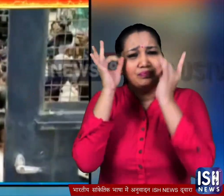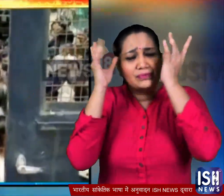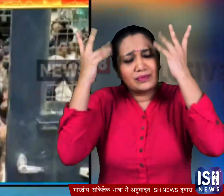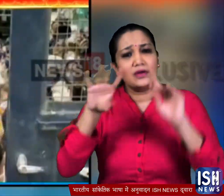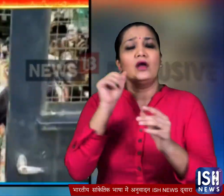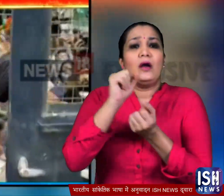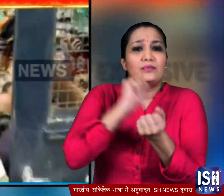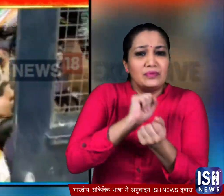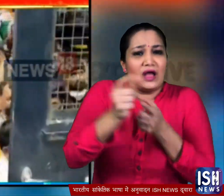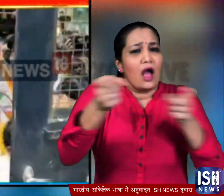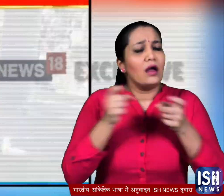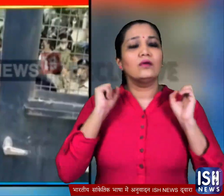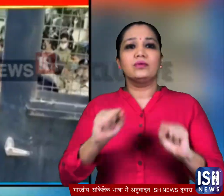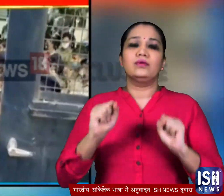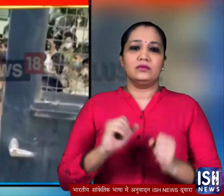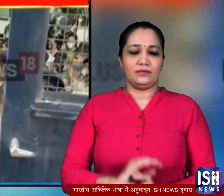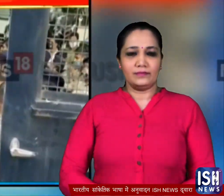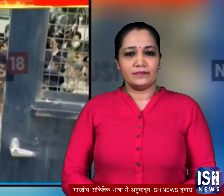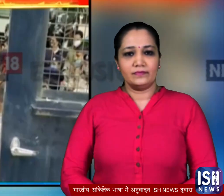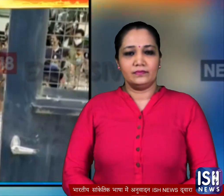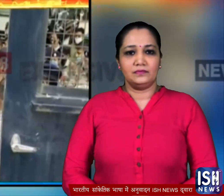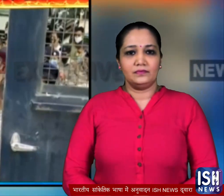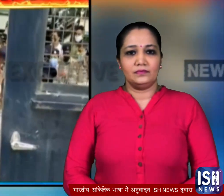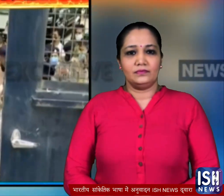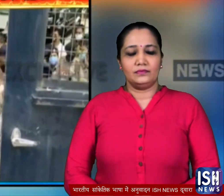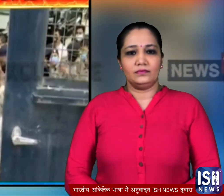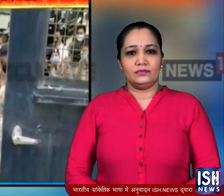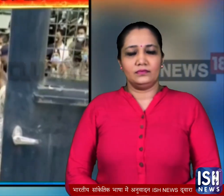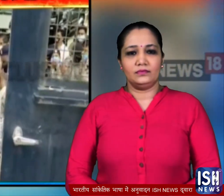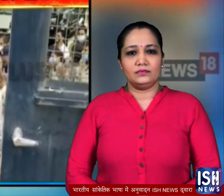कि पुलिस के लिए उन्हें काबू करना मुश्किल हो गया।